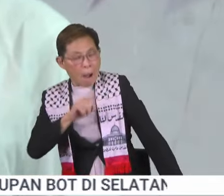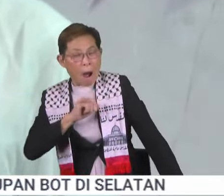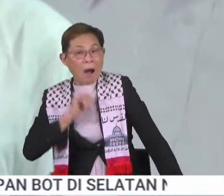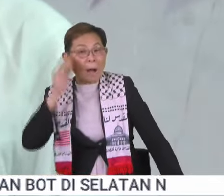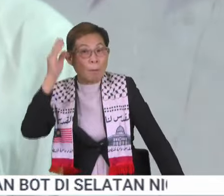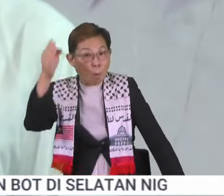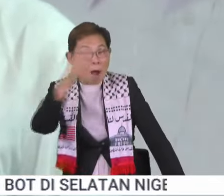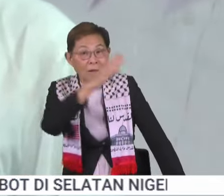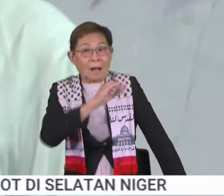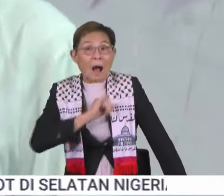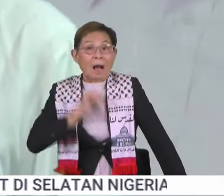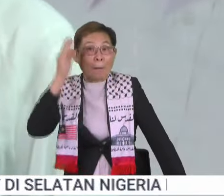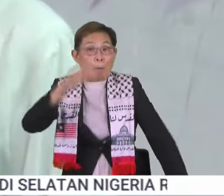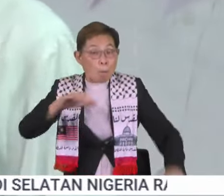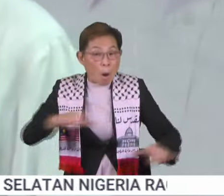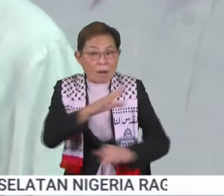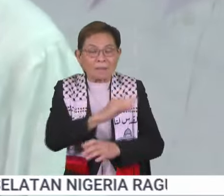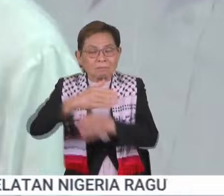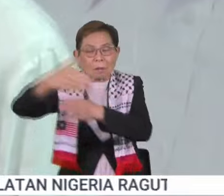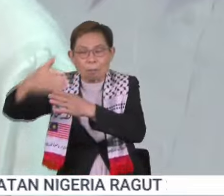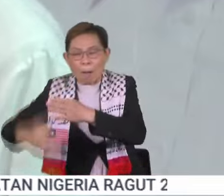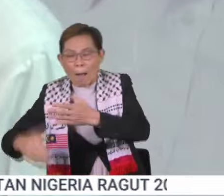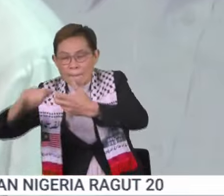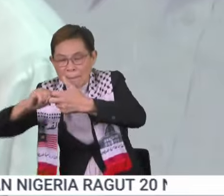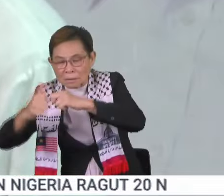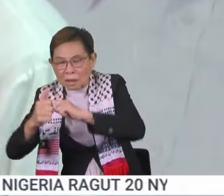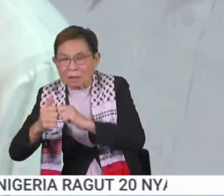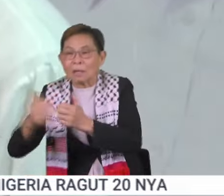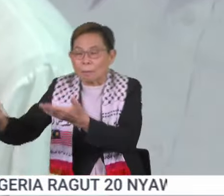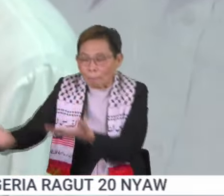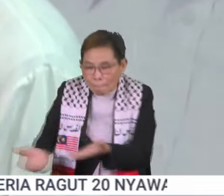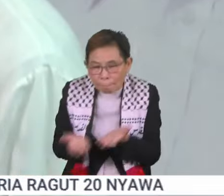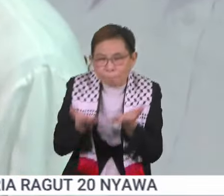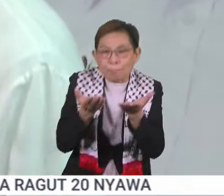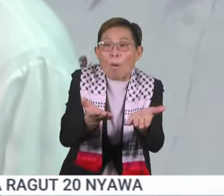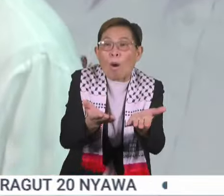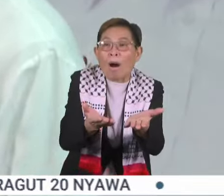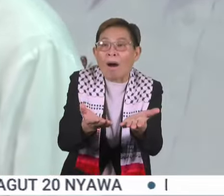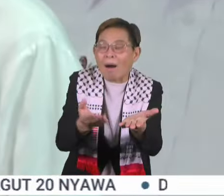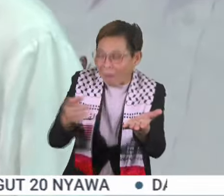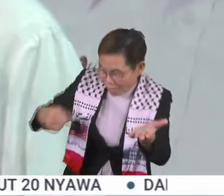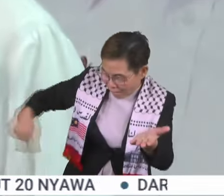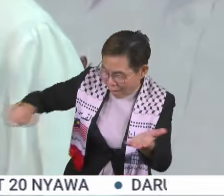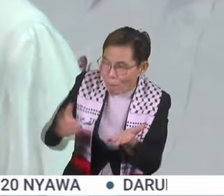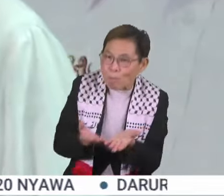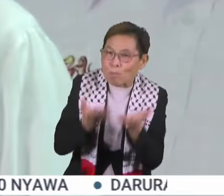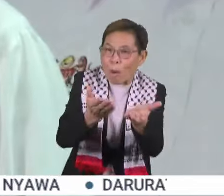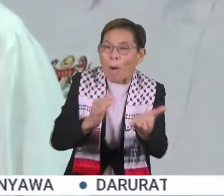dan menyelesaikan apa jua masalah yang dibawa oleh mereka ini.